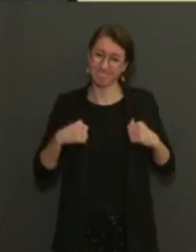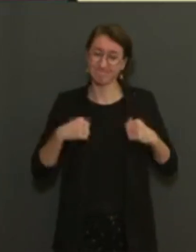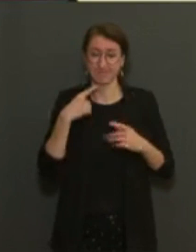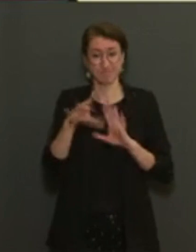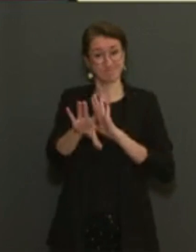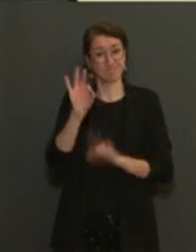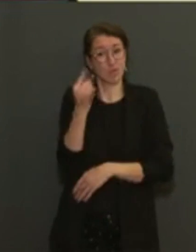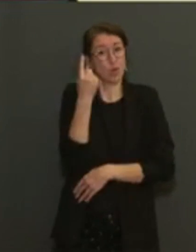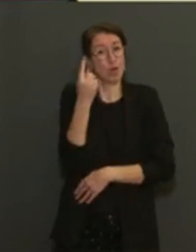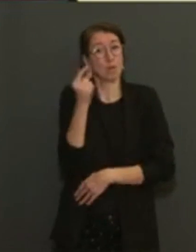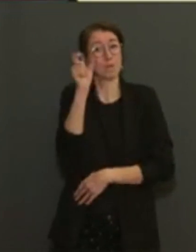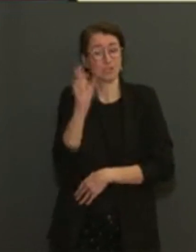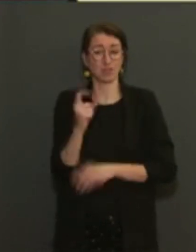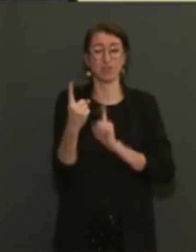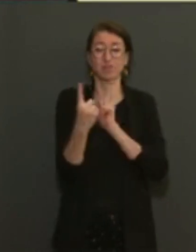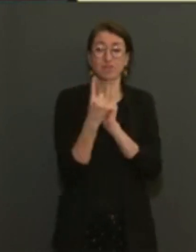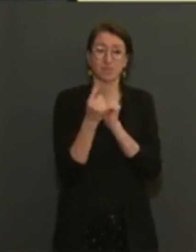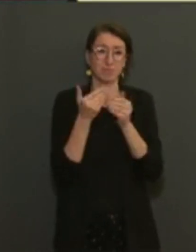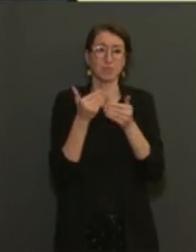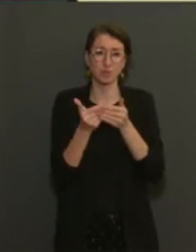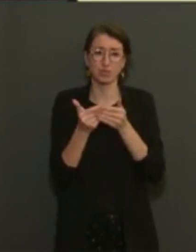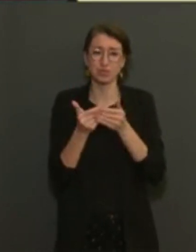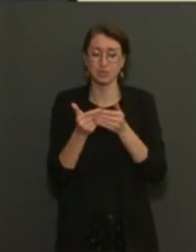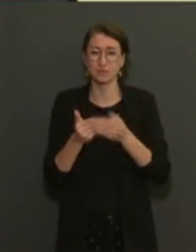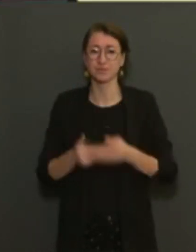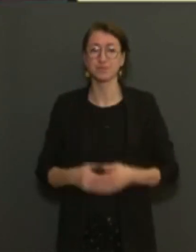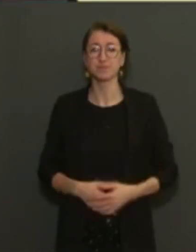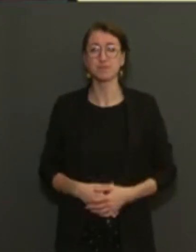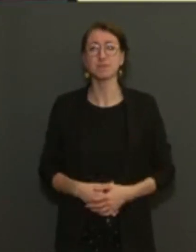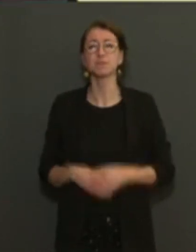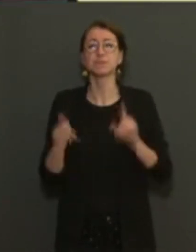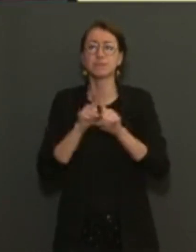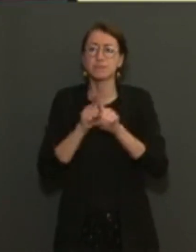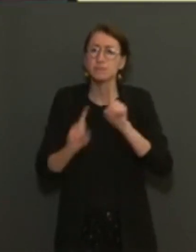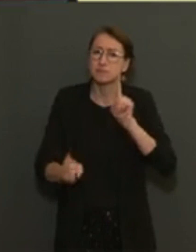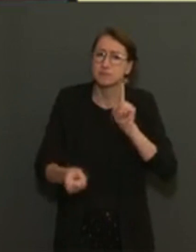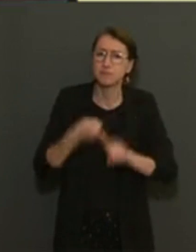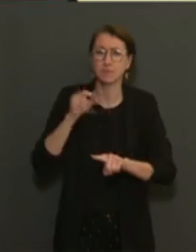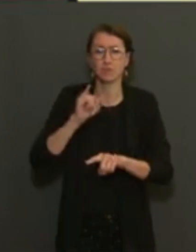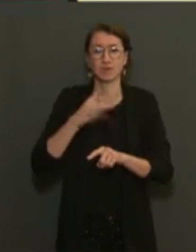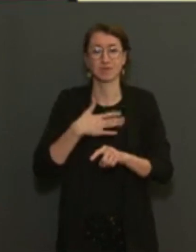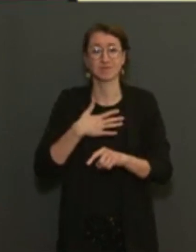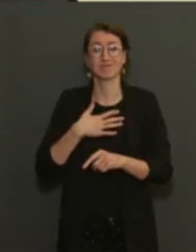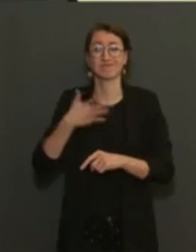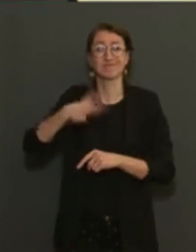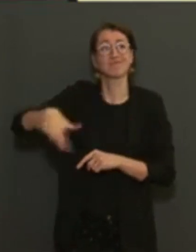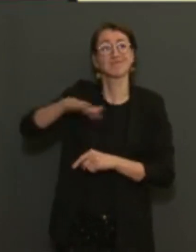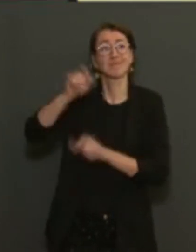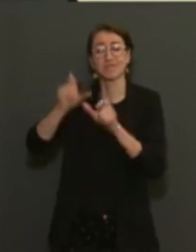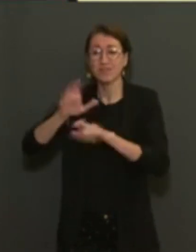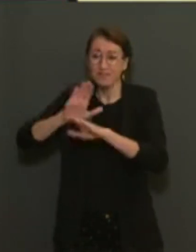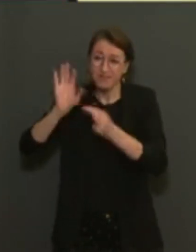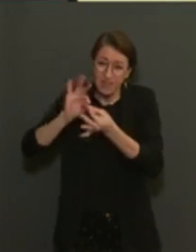Important, on n'insistera jamais assez là-dessus, c'est la protection des personnes les plus vulnérables, c'est les personnes âgées, les grands-parents